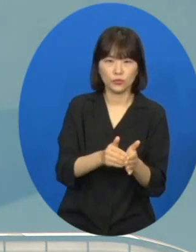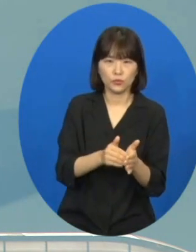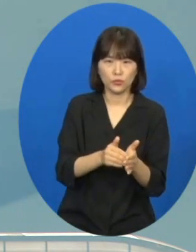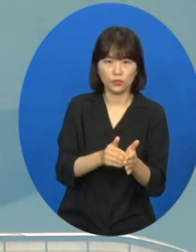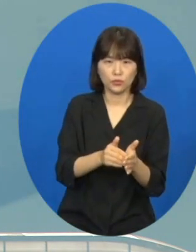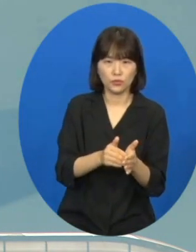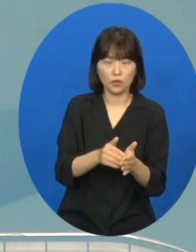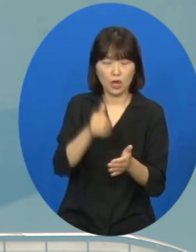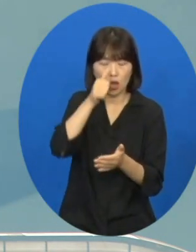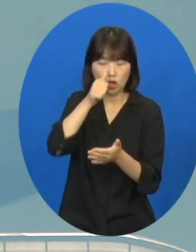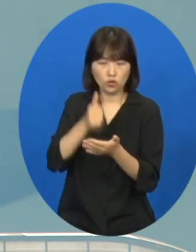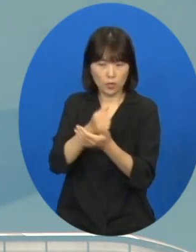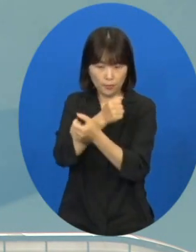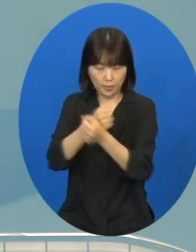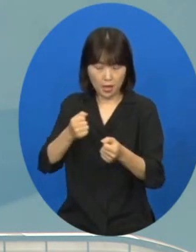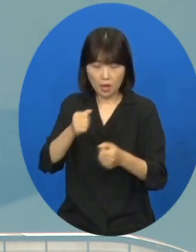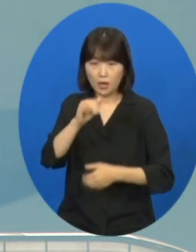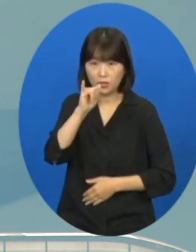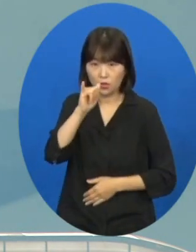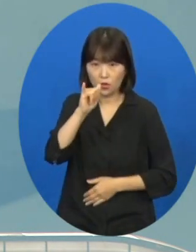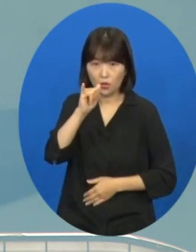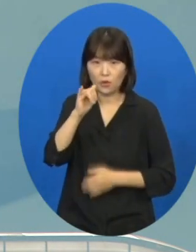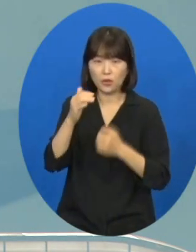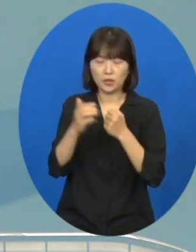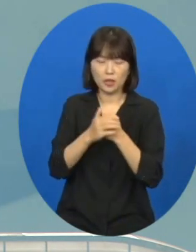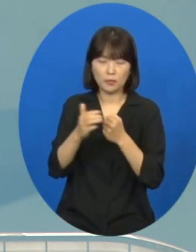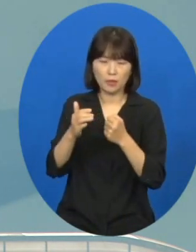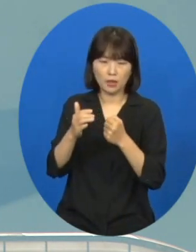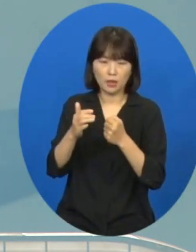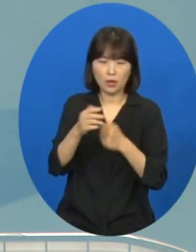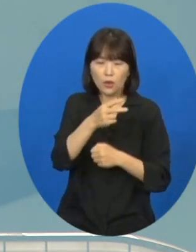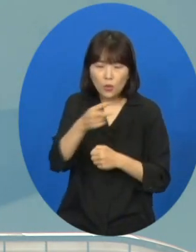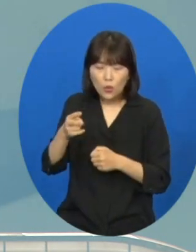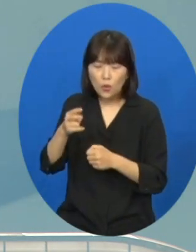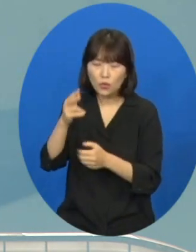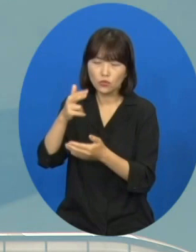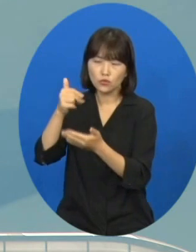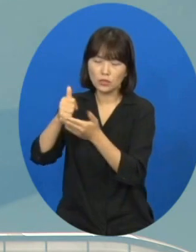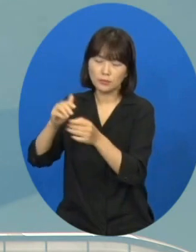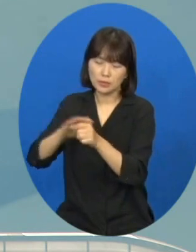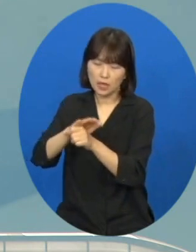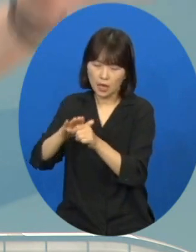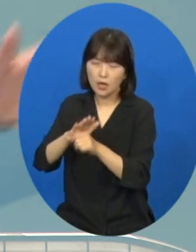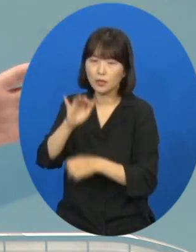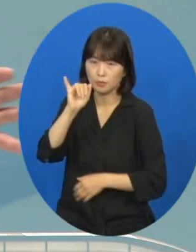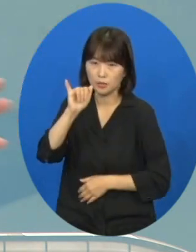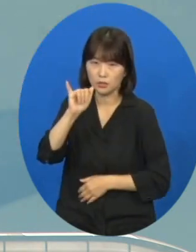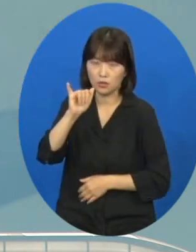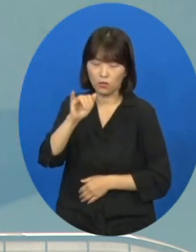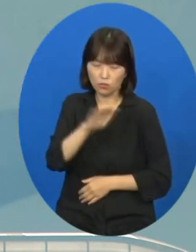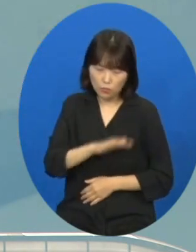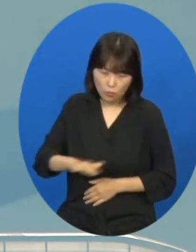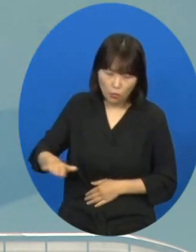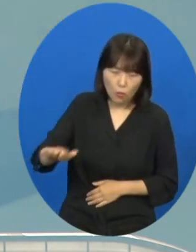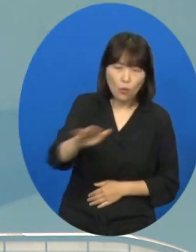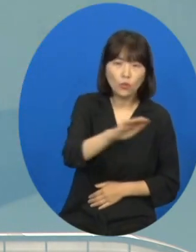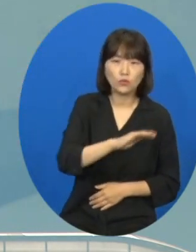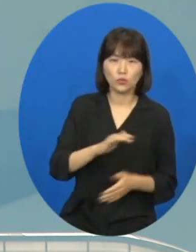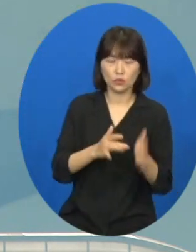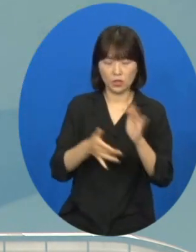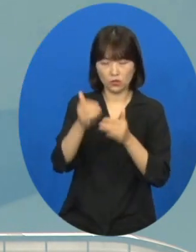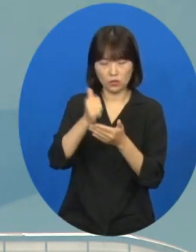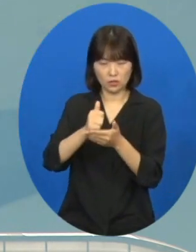죄사함이 있으니 주님을 사랑함이 있다는 거예요. 여러분, 우리 모두는 예수님으로